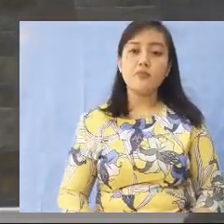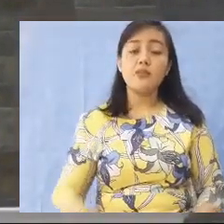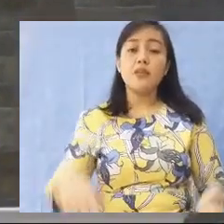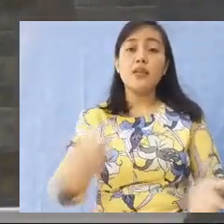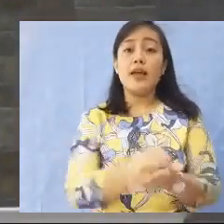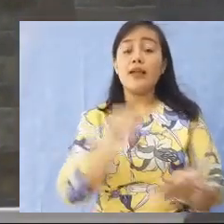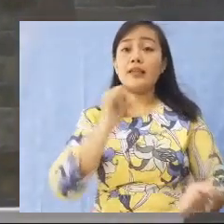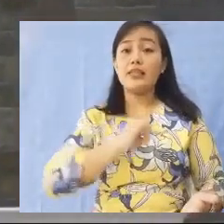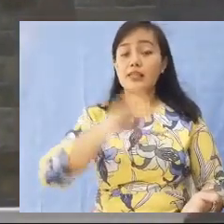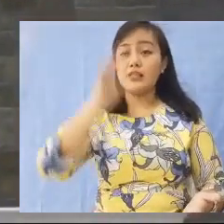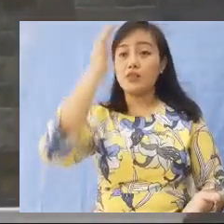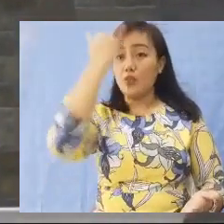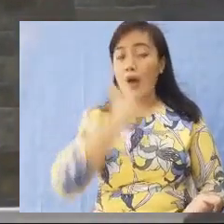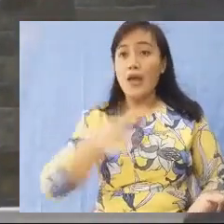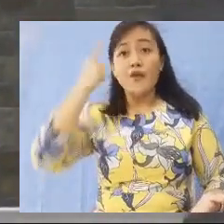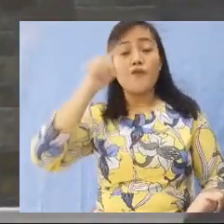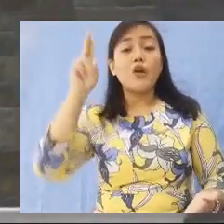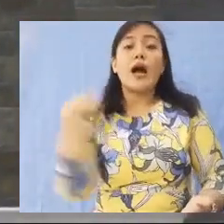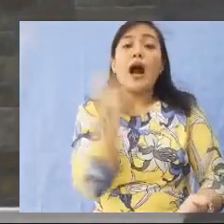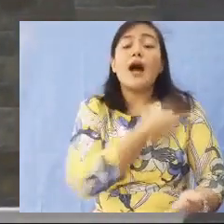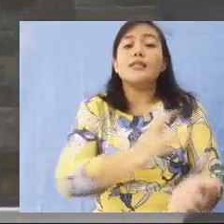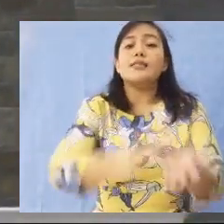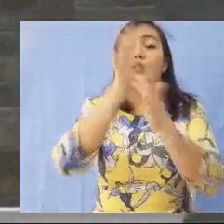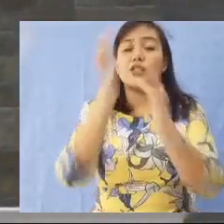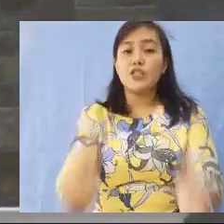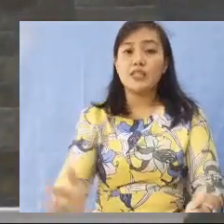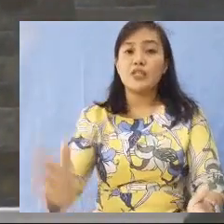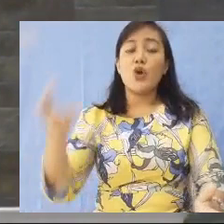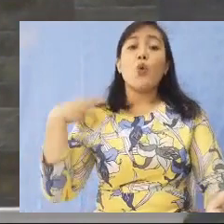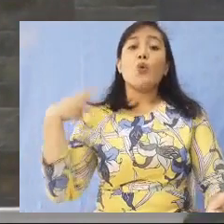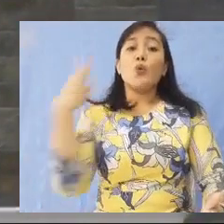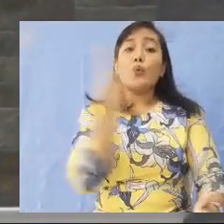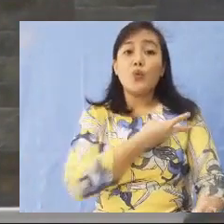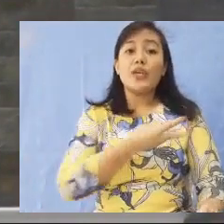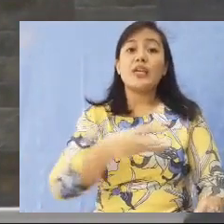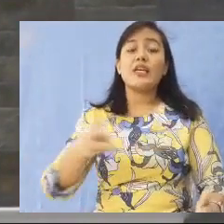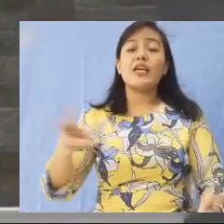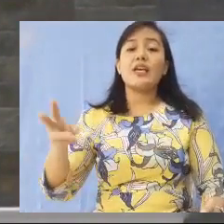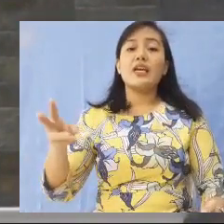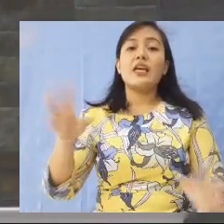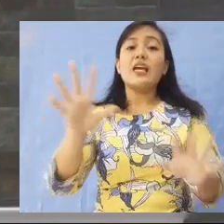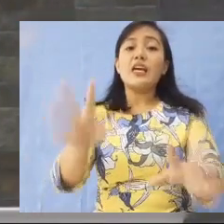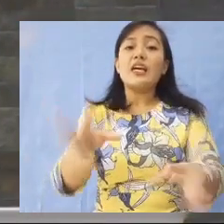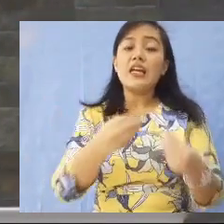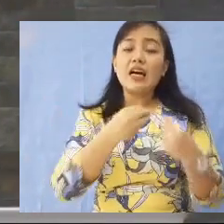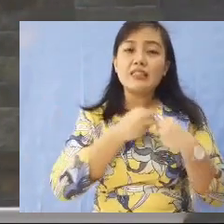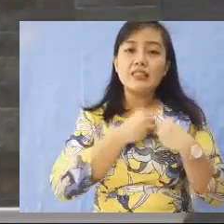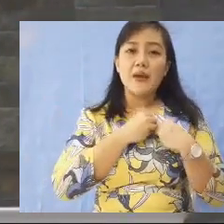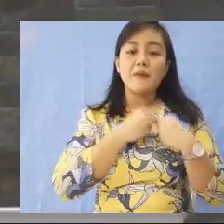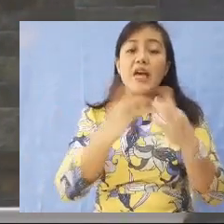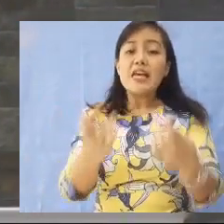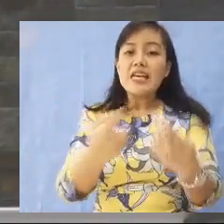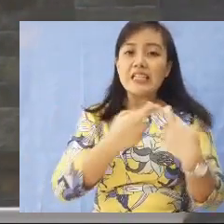yan. That's the very reason why dinala ko po itong Sunday school na ito,